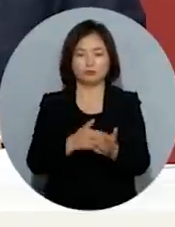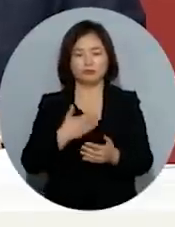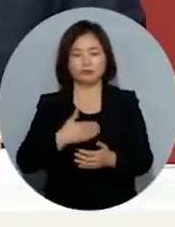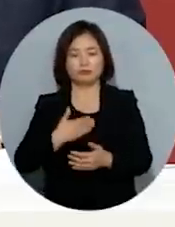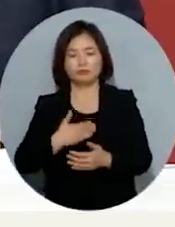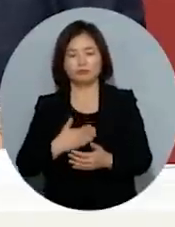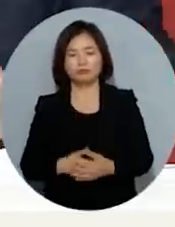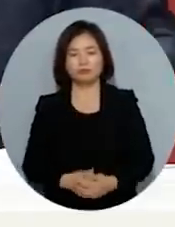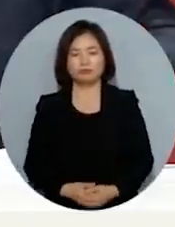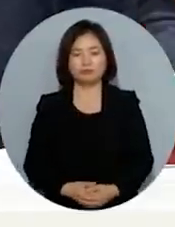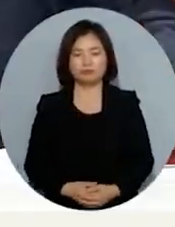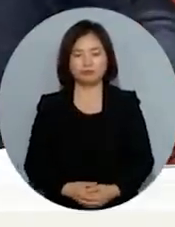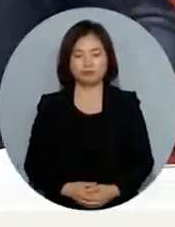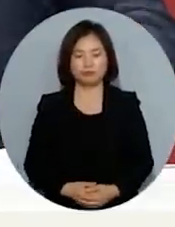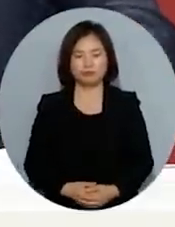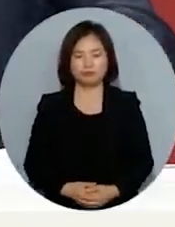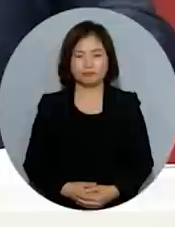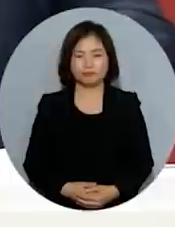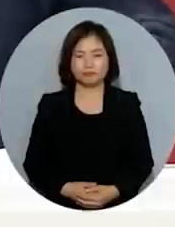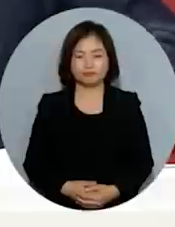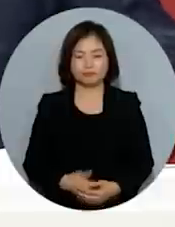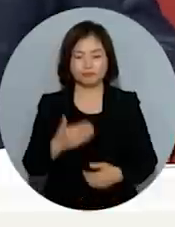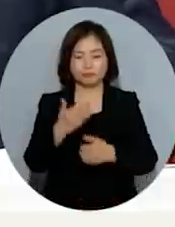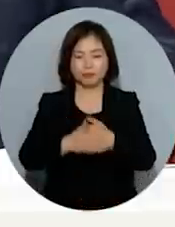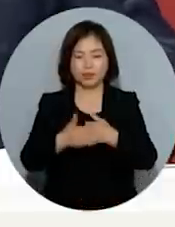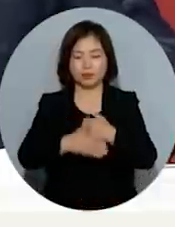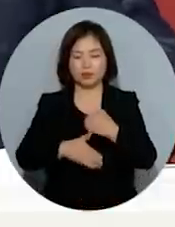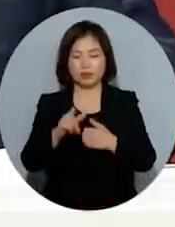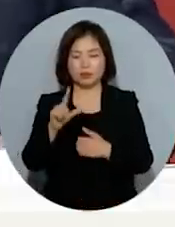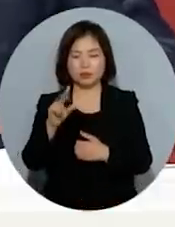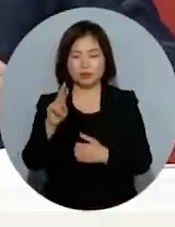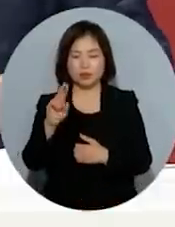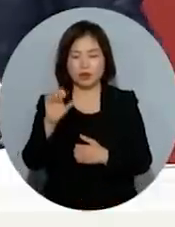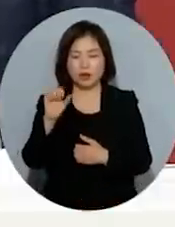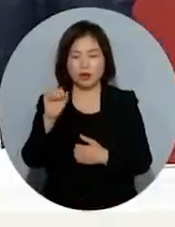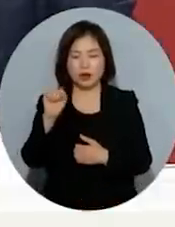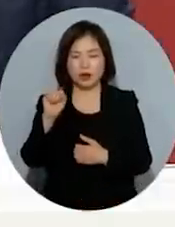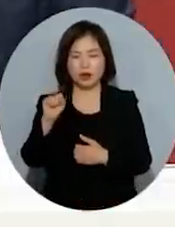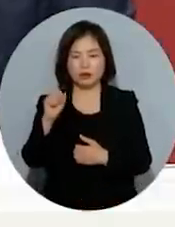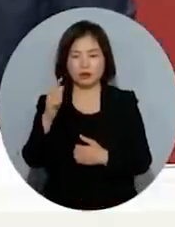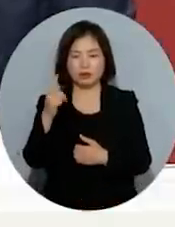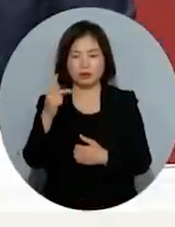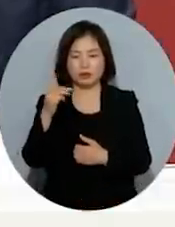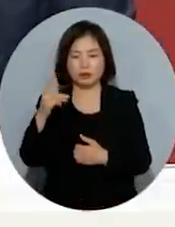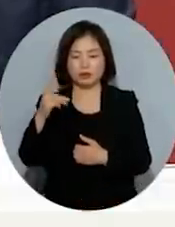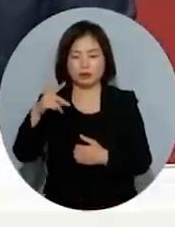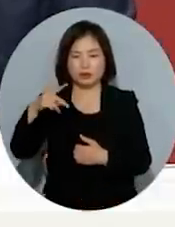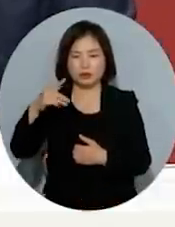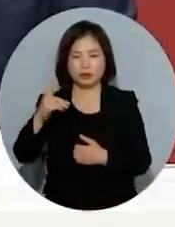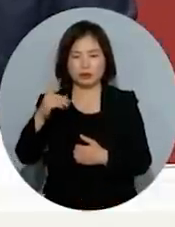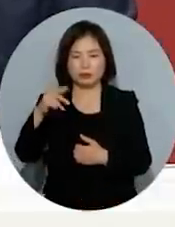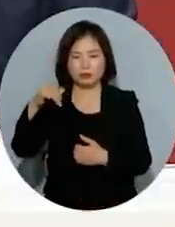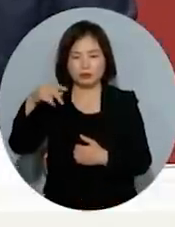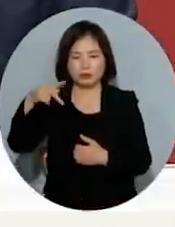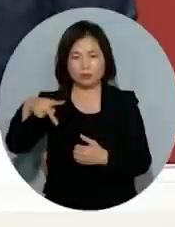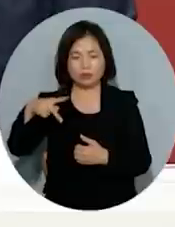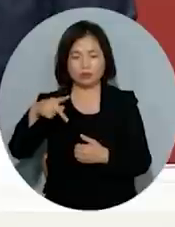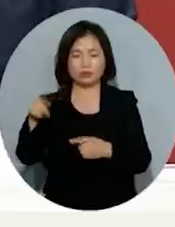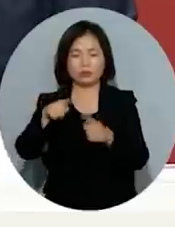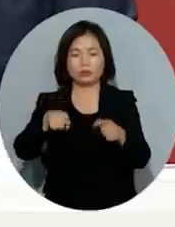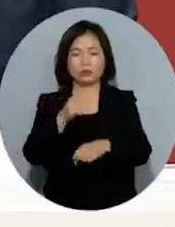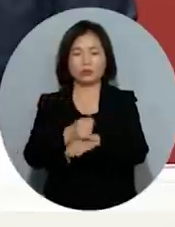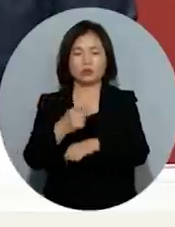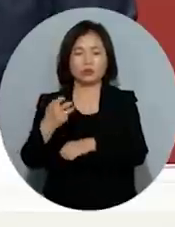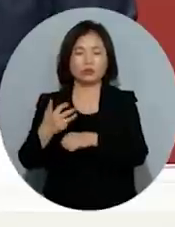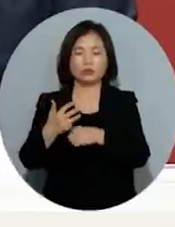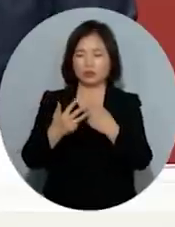알겠습니다. 예. 예. 대구 GRDP가 지금 전국 꼴찌인 지가 꽤 오래됐습니다. 28년 됐죠. 그래